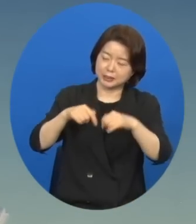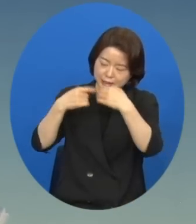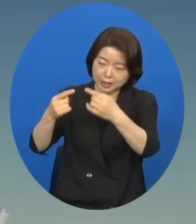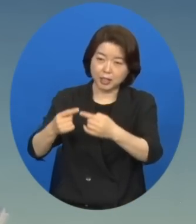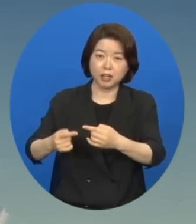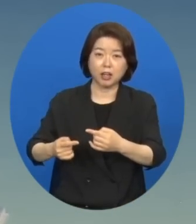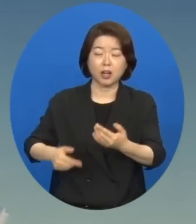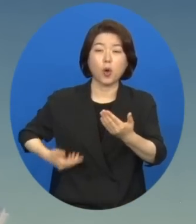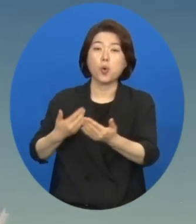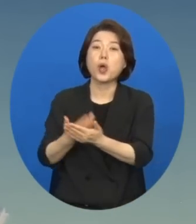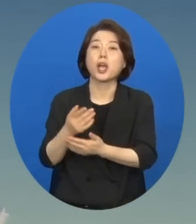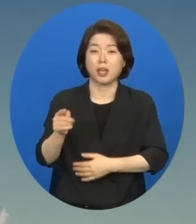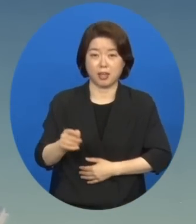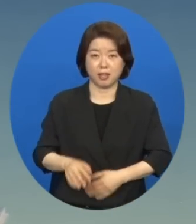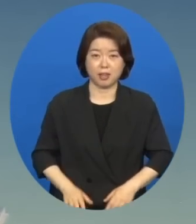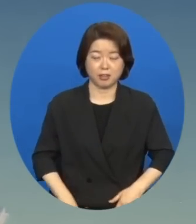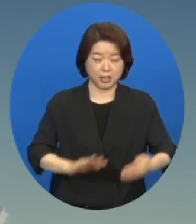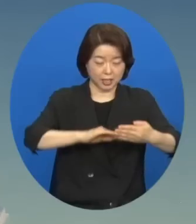그런데요, 그 달력이